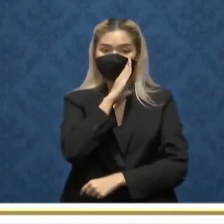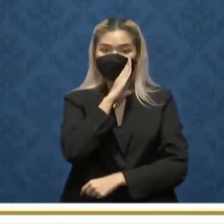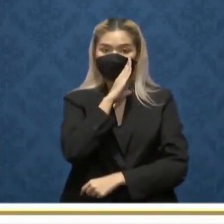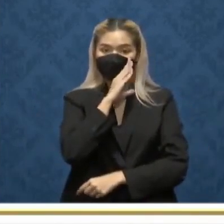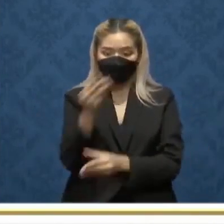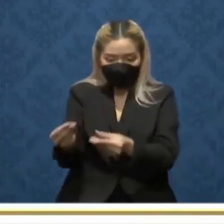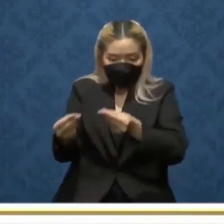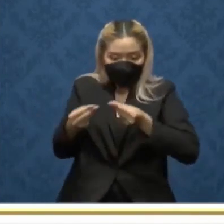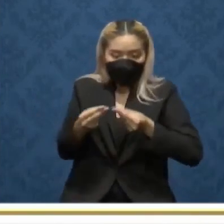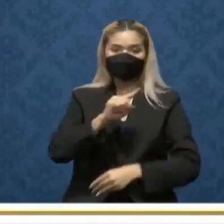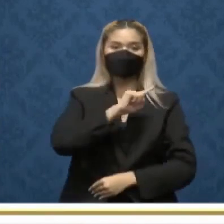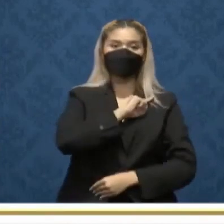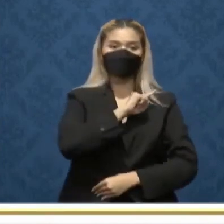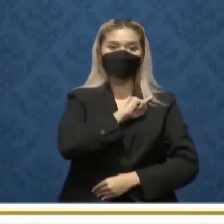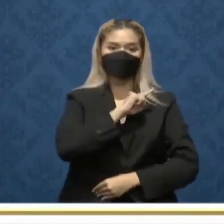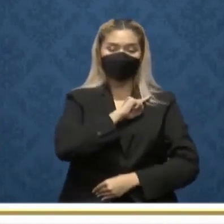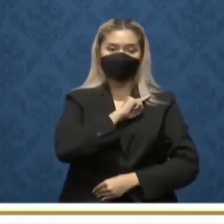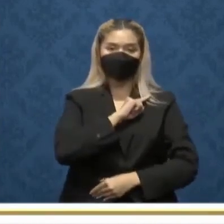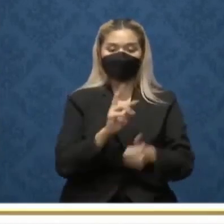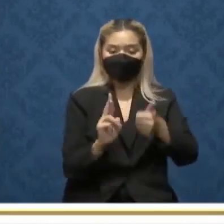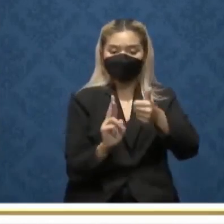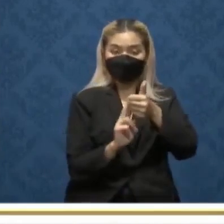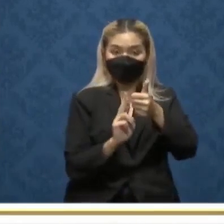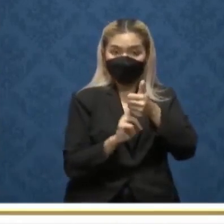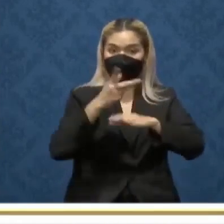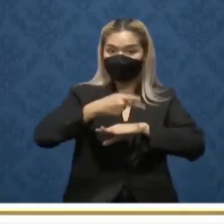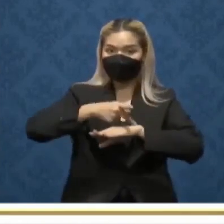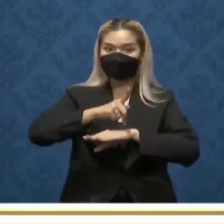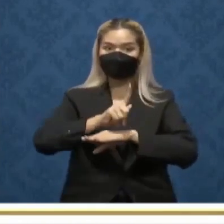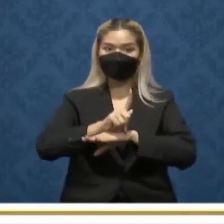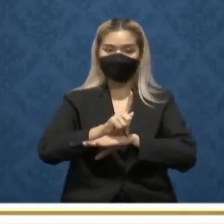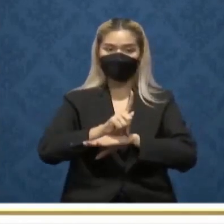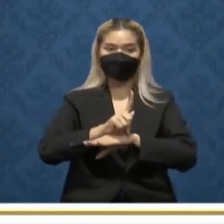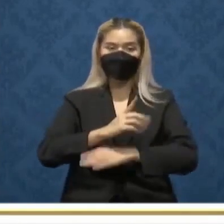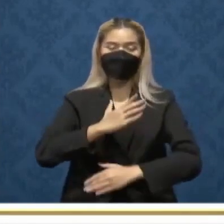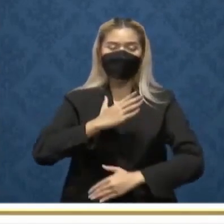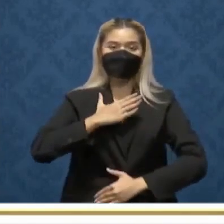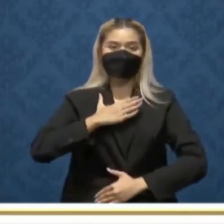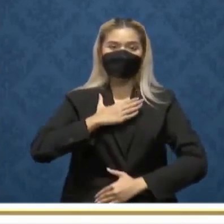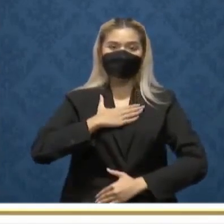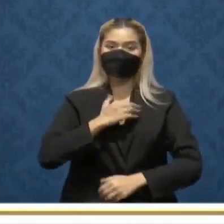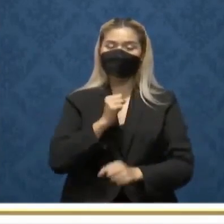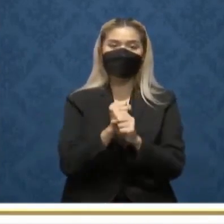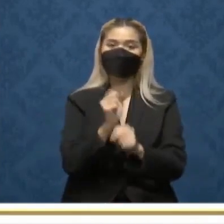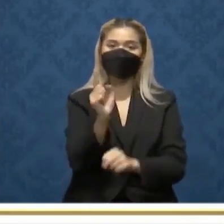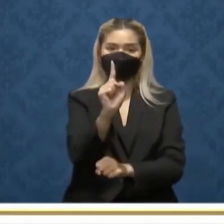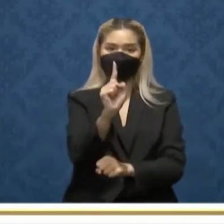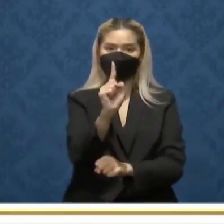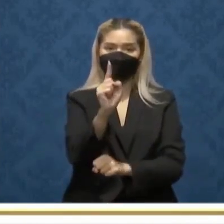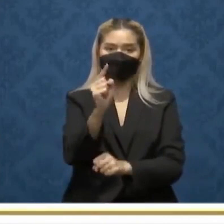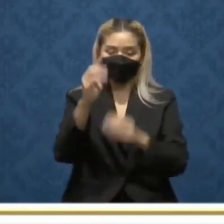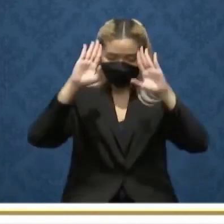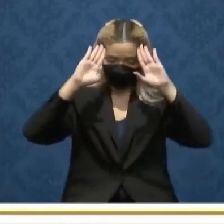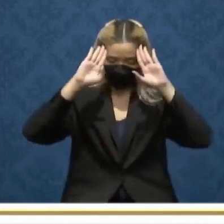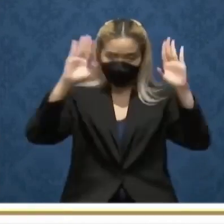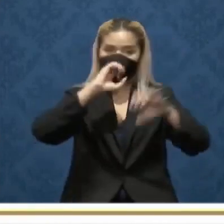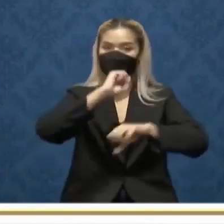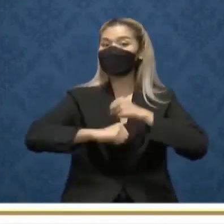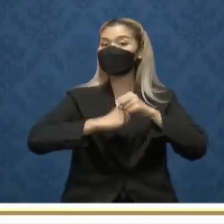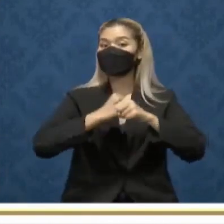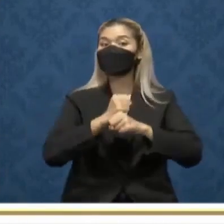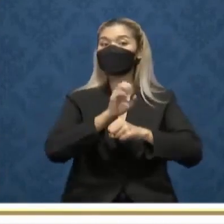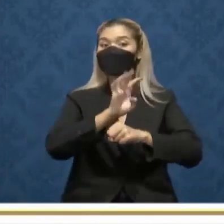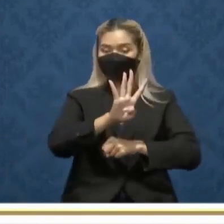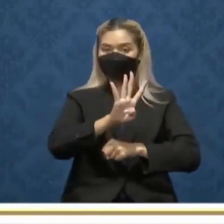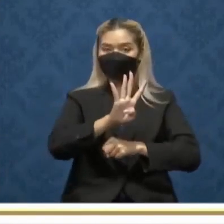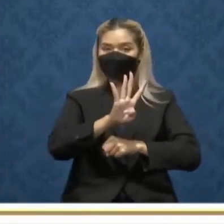ประธานรัฐสภาและประธานสภาผู้แทนราษฎรผมจะใช้4ปีที่มีอยู่วางตัวให้เป็นกล